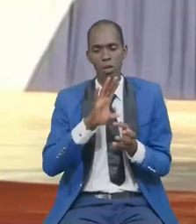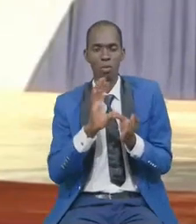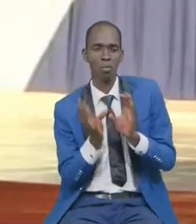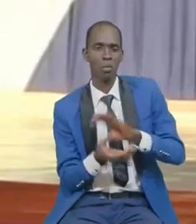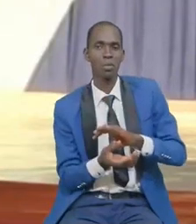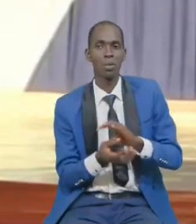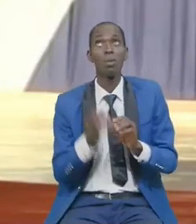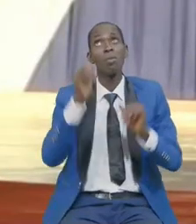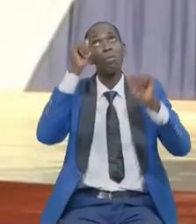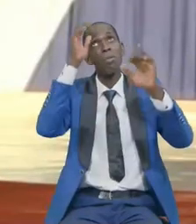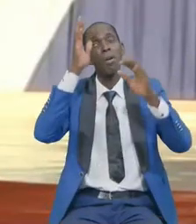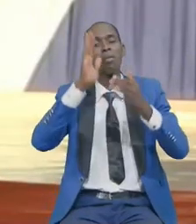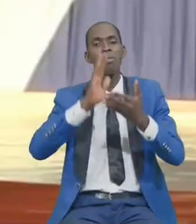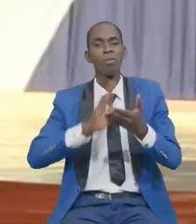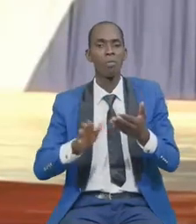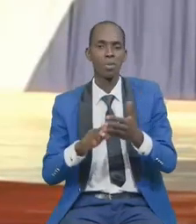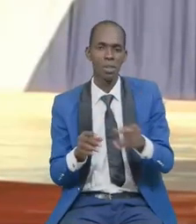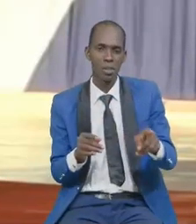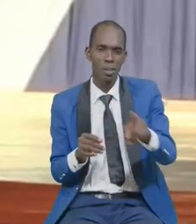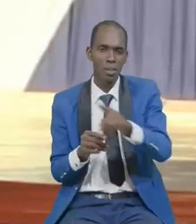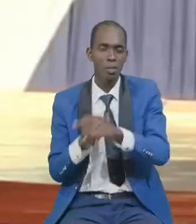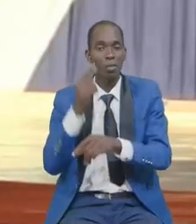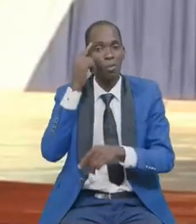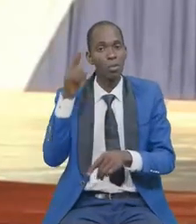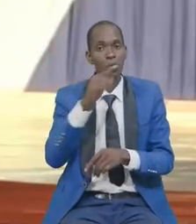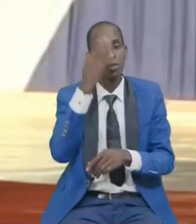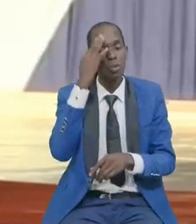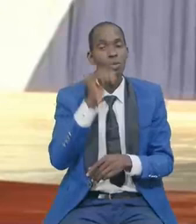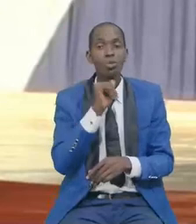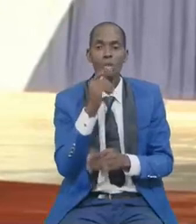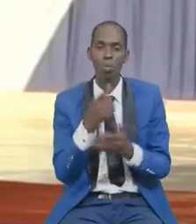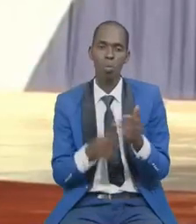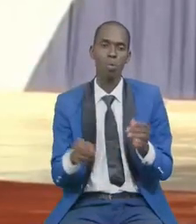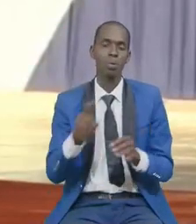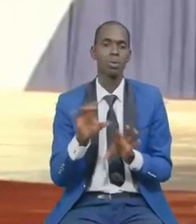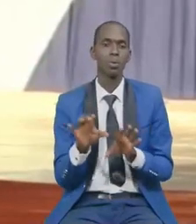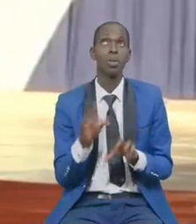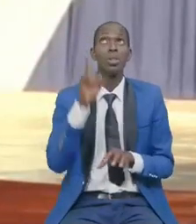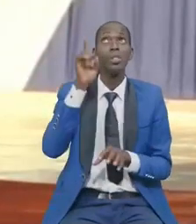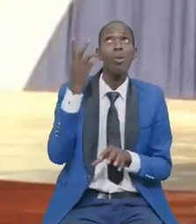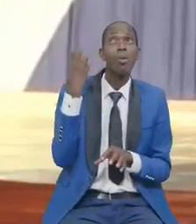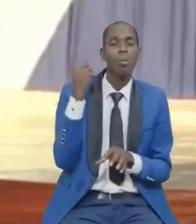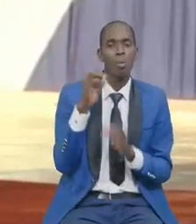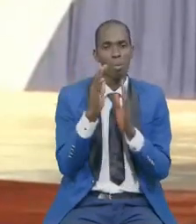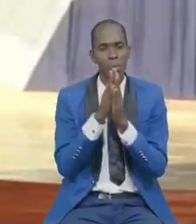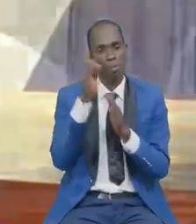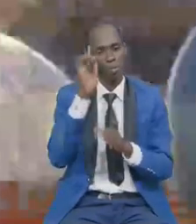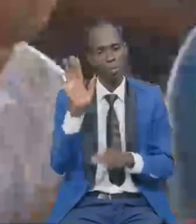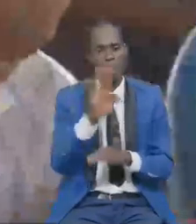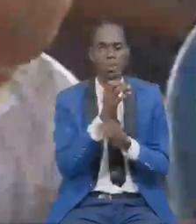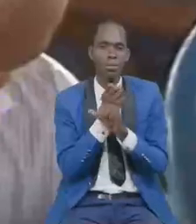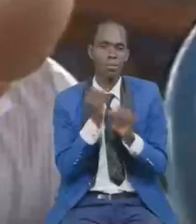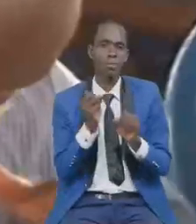pardonne-leur. Car ils ne savent ce qu'ils font. Ils priaient pour leur salut. Ils priaient pour